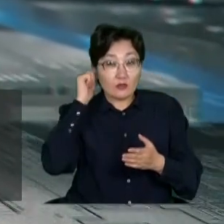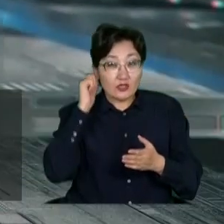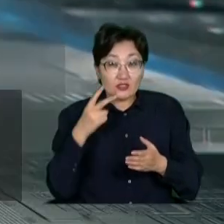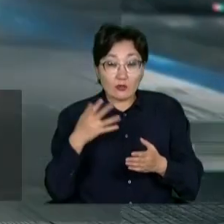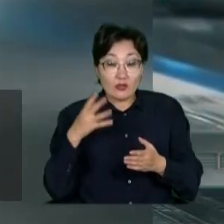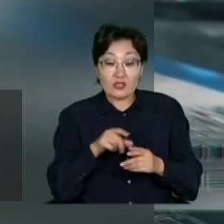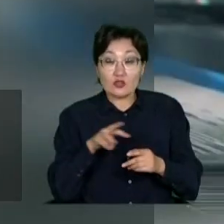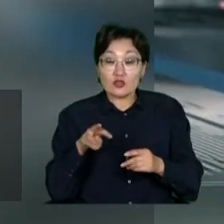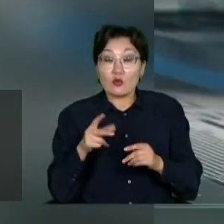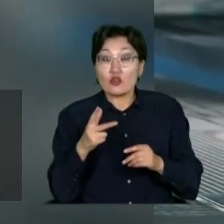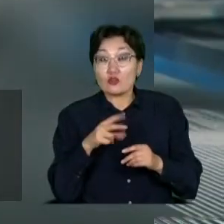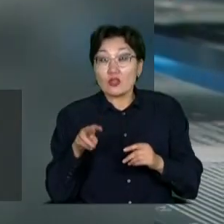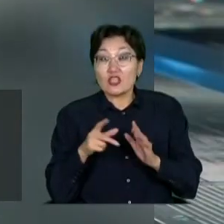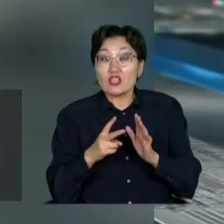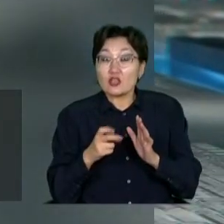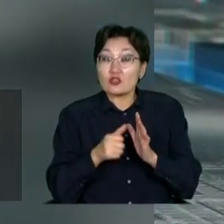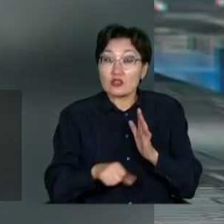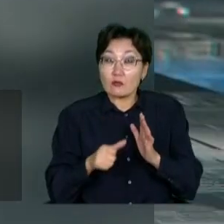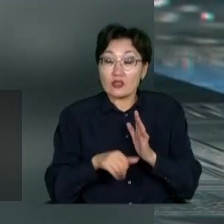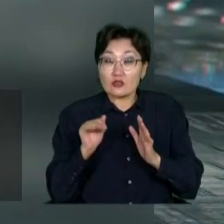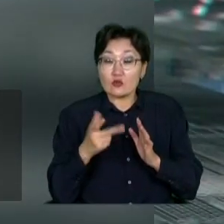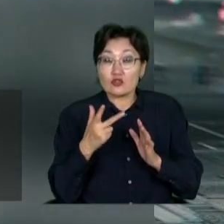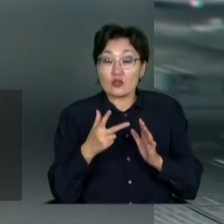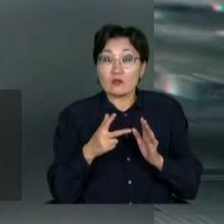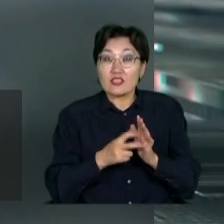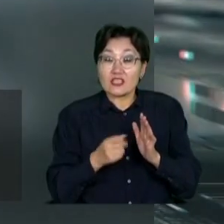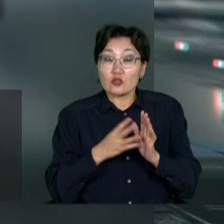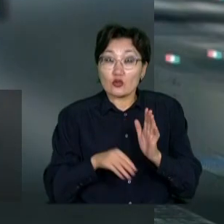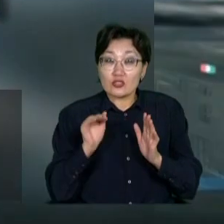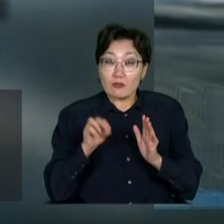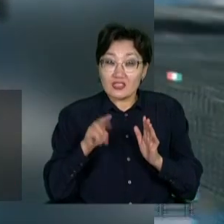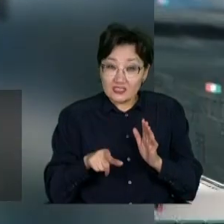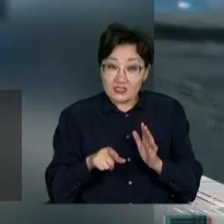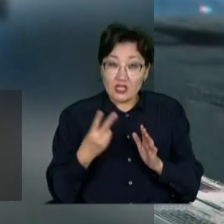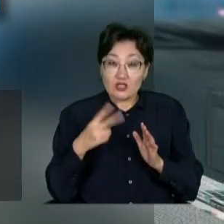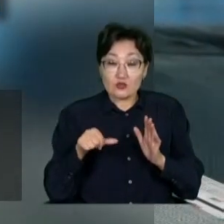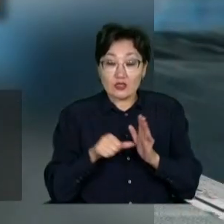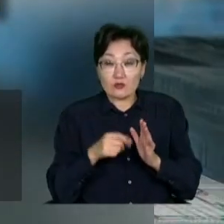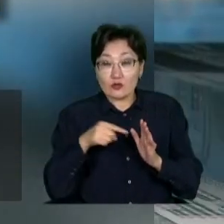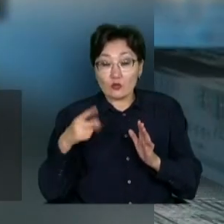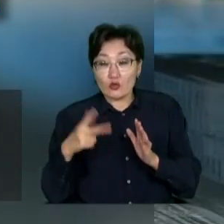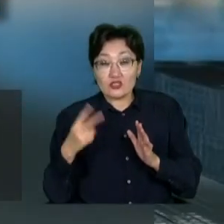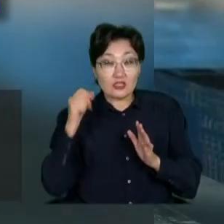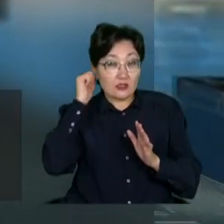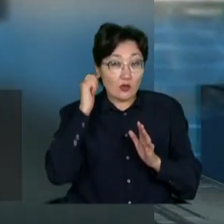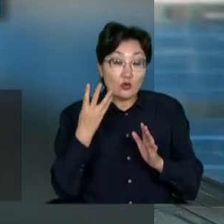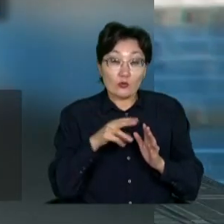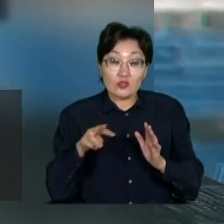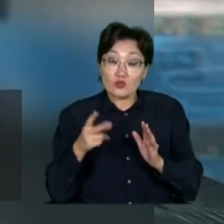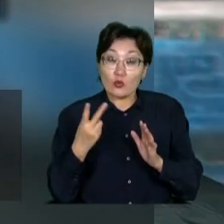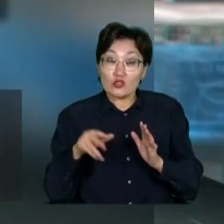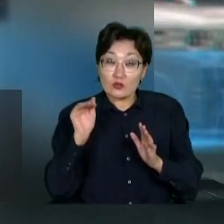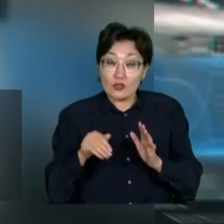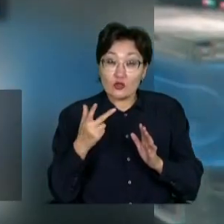дейін 3 260 000 мен 3 890 000 теңге аралығында болса, 26-дан 32 жасқа дейін